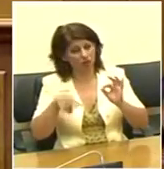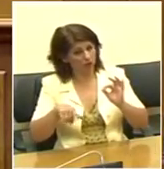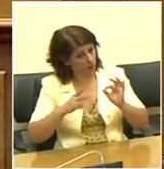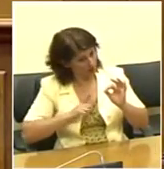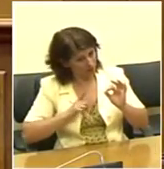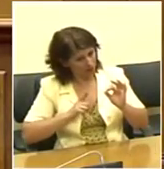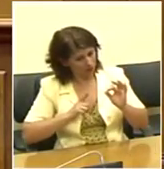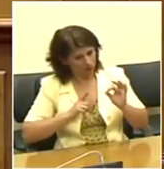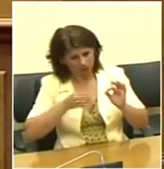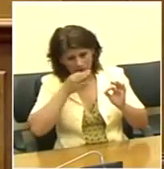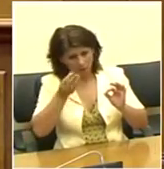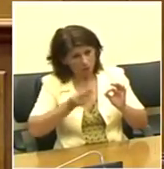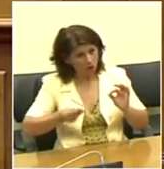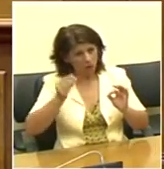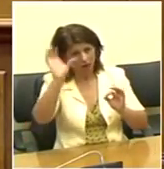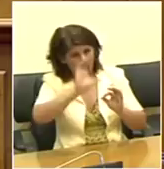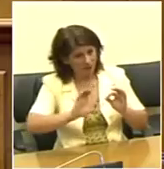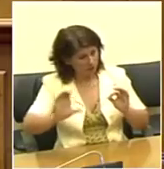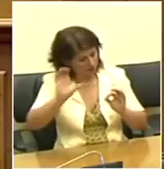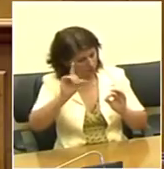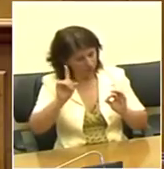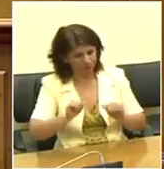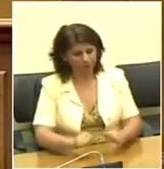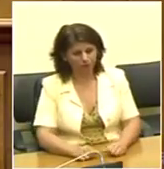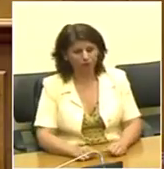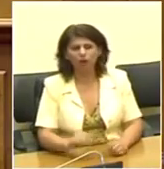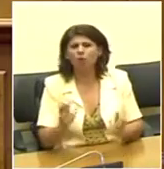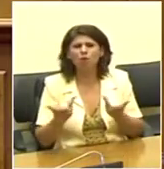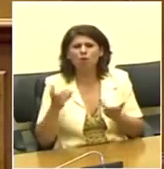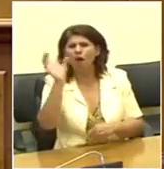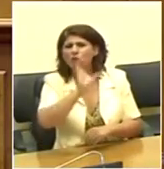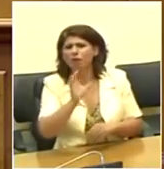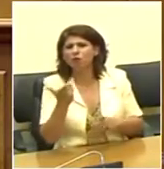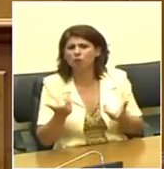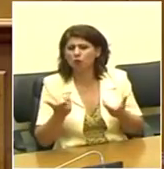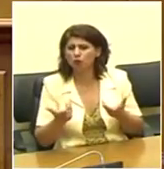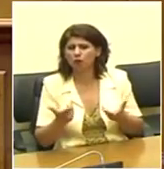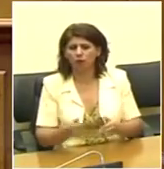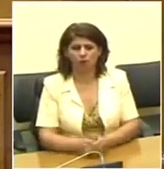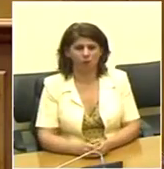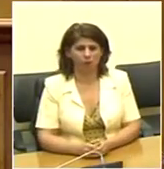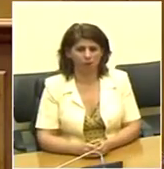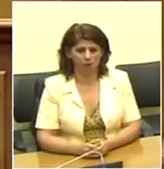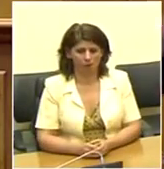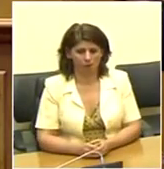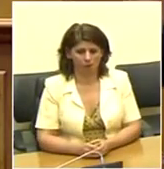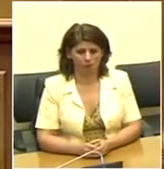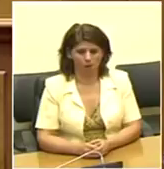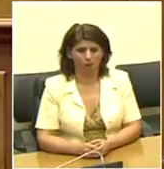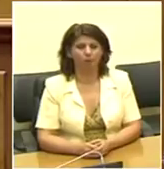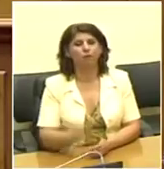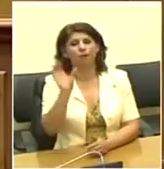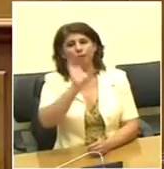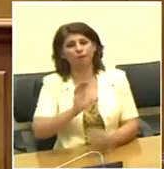λίγο παραπάνω για τον ευρωπαϊσμό. Πού είναι ο ευρωπαϊσμός σας? Το Λαϊκό Κόμμα, το Ευρωπαϊκό